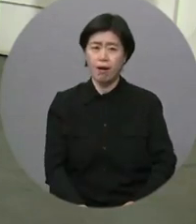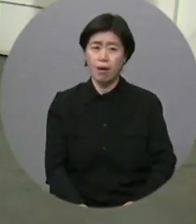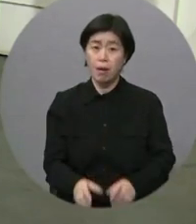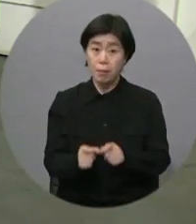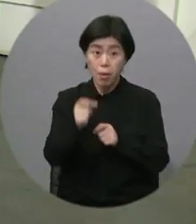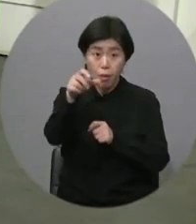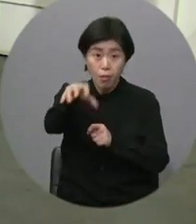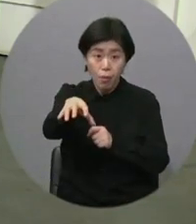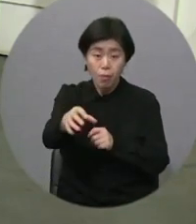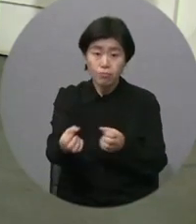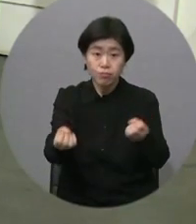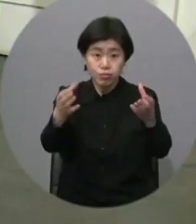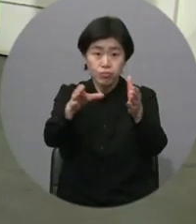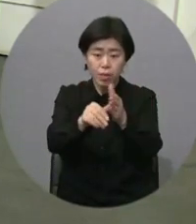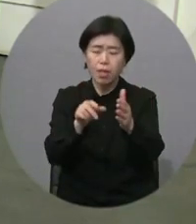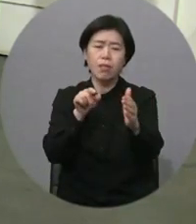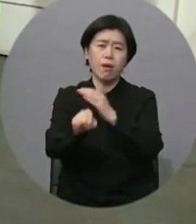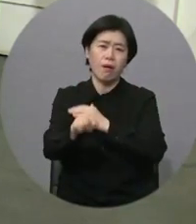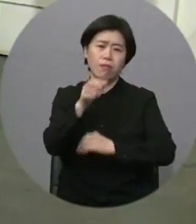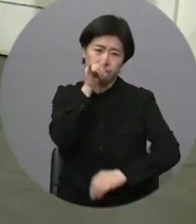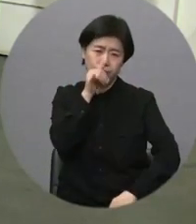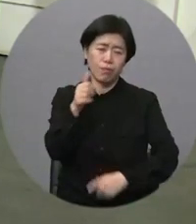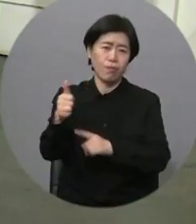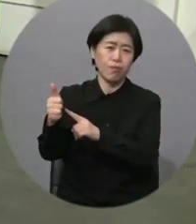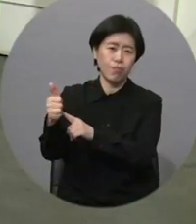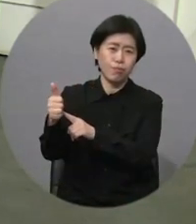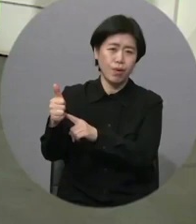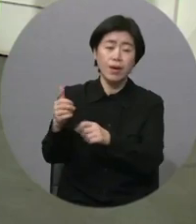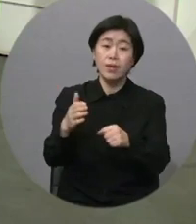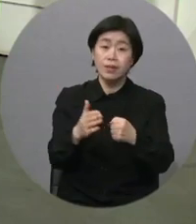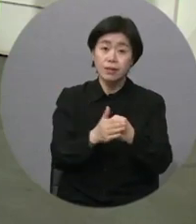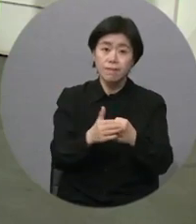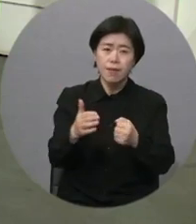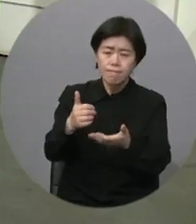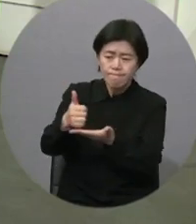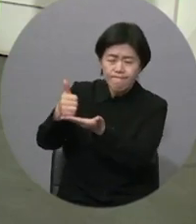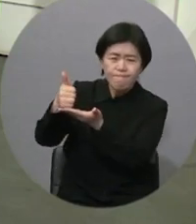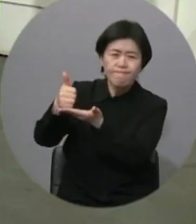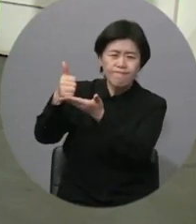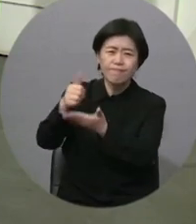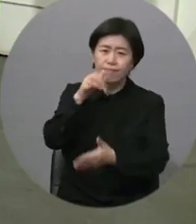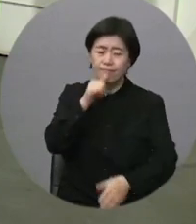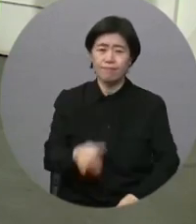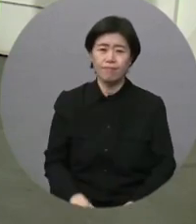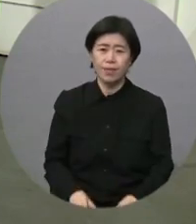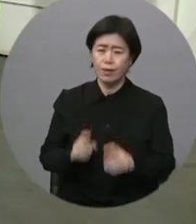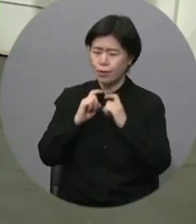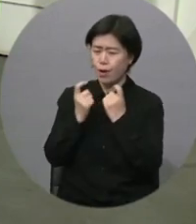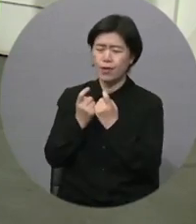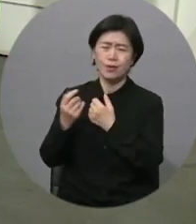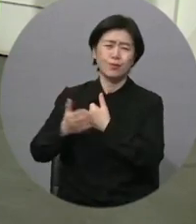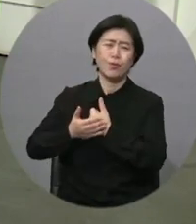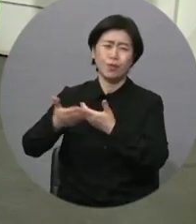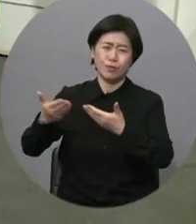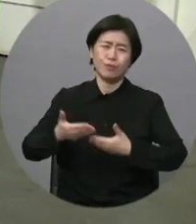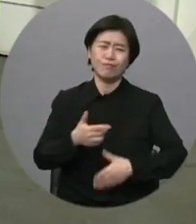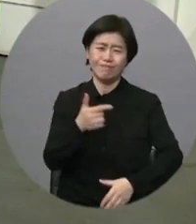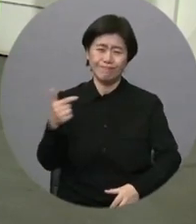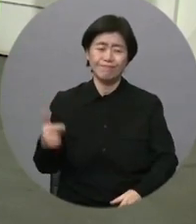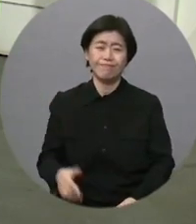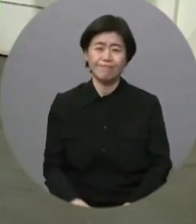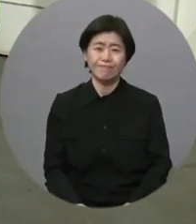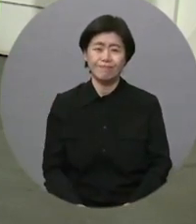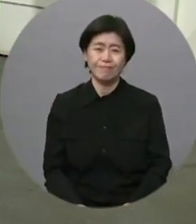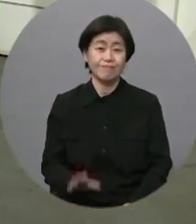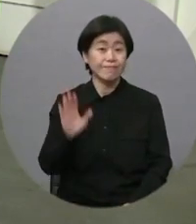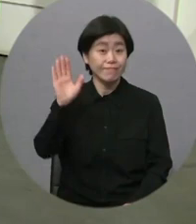너무 감사하고 제가 제임스 킹 개인적으로 도움을 많이 받고 있는데요. 오, 네. 예. 뭐 언제